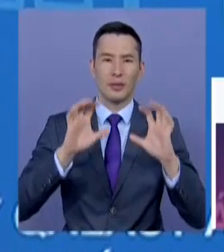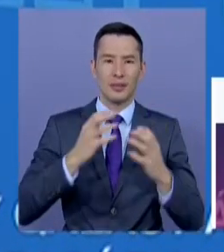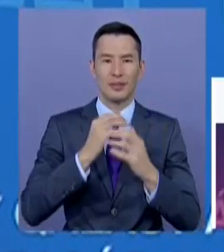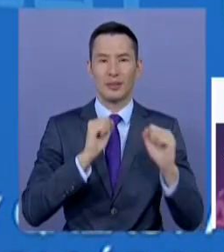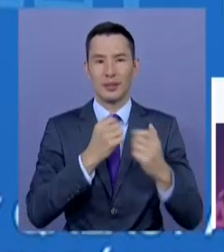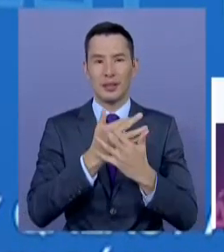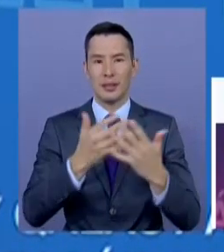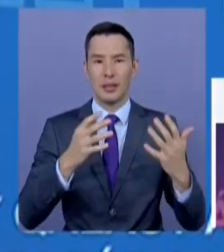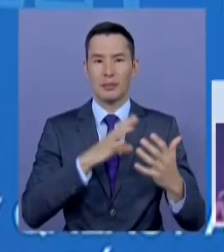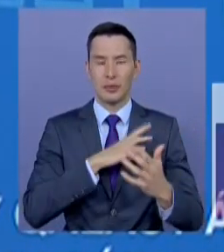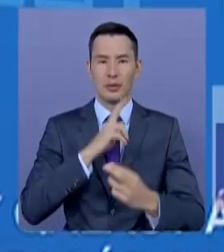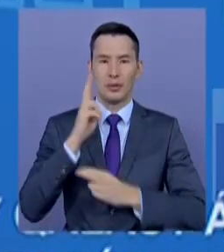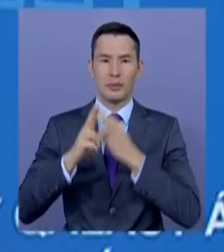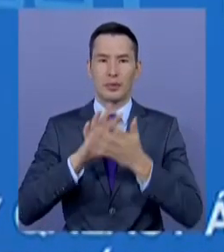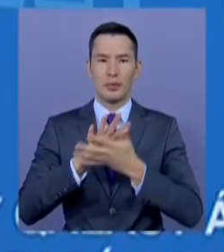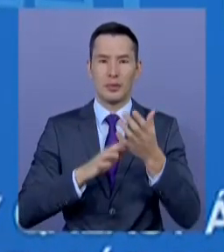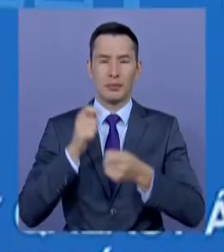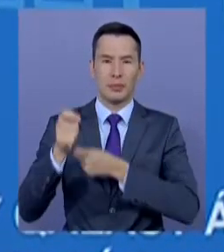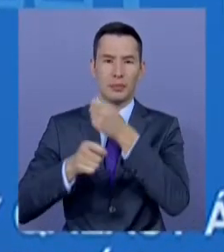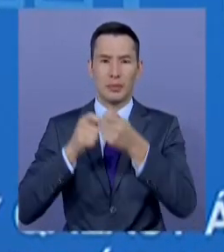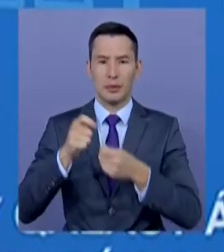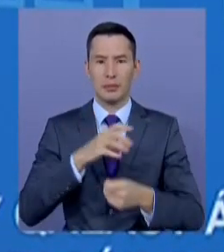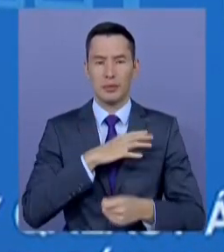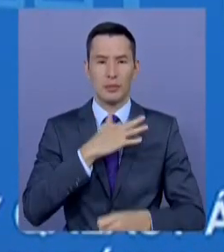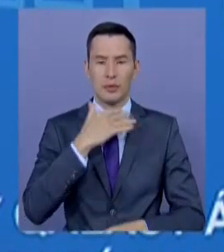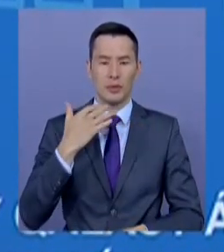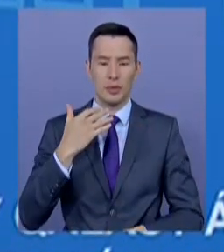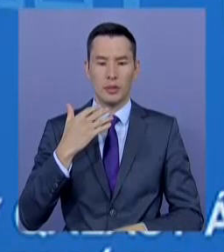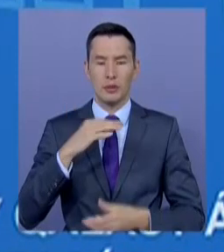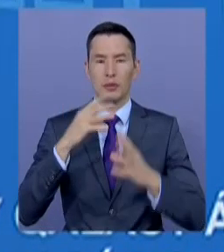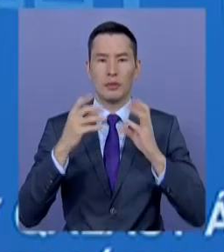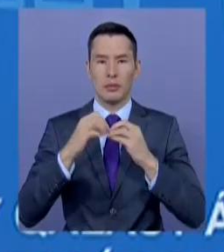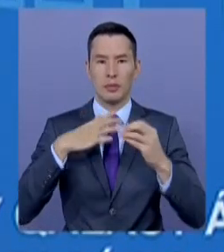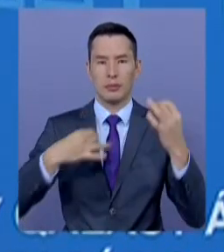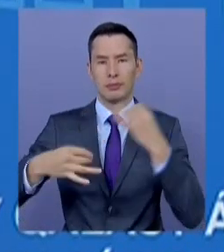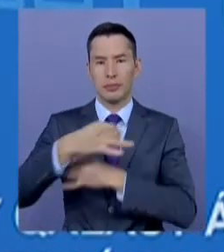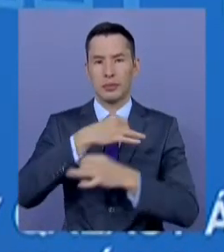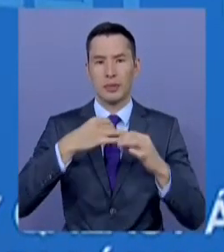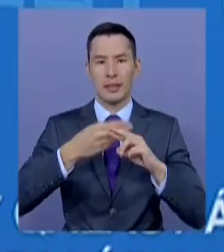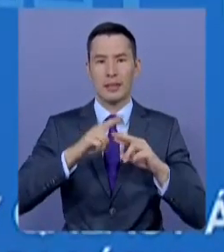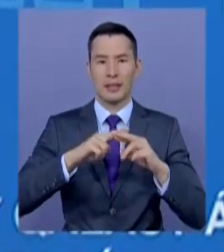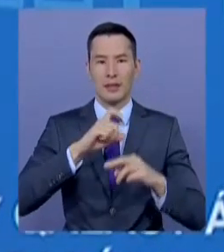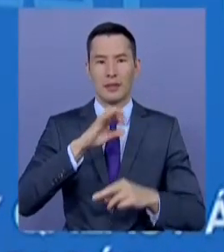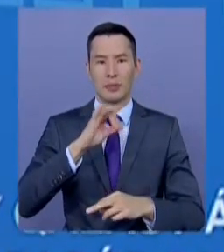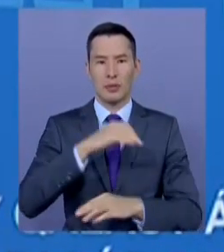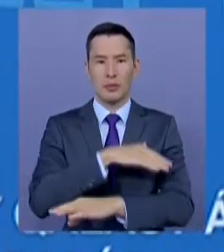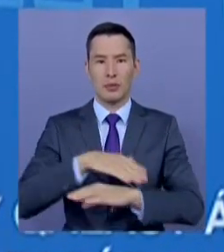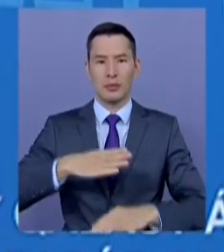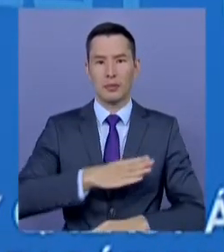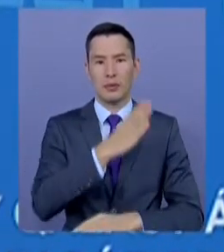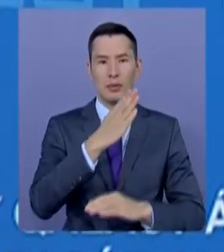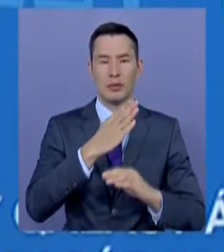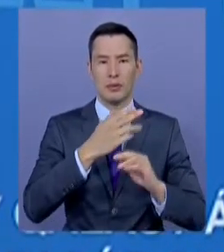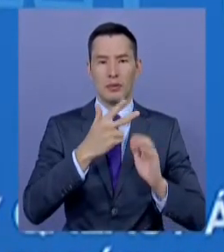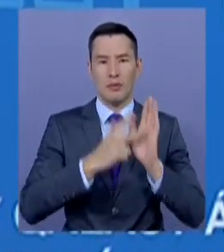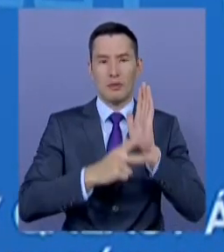Ол Әл-Фараби даңғылы, Сайын көшесінде және шығыс айналма жолындағы сағатына 60 шақырым жылдамдықты алып тастау. Осыған байланысты заңгерлер